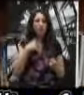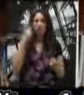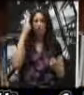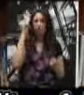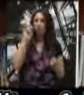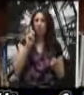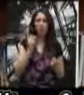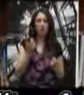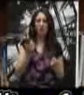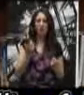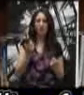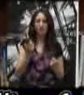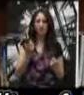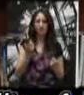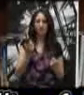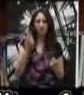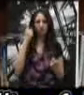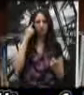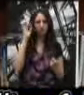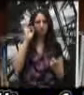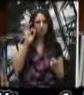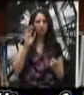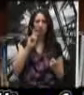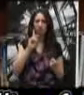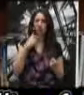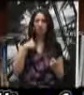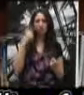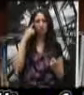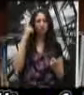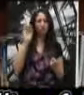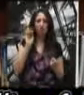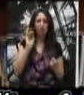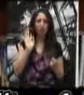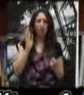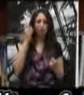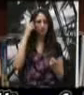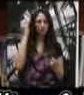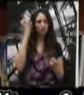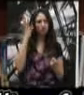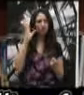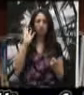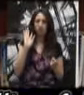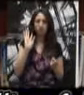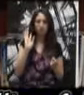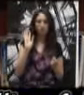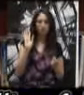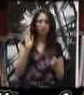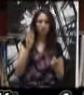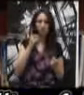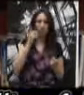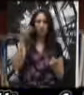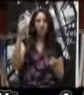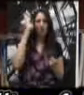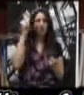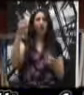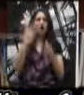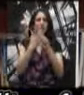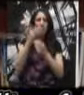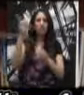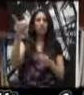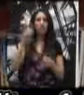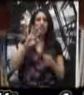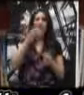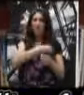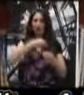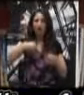والله يا ما اعرف، انا مش كنت يعني مش كان عندي يعني خلفيه بكده يعني، ف هو اللي كان عارف كل